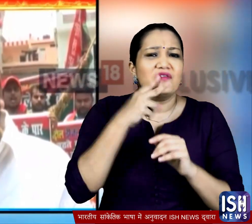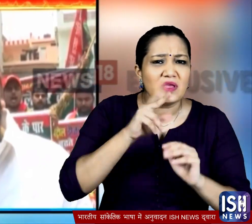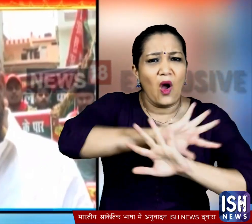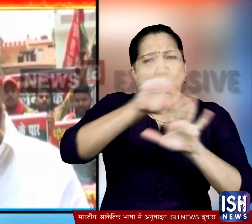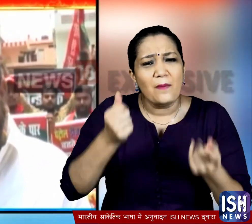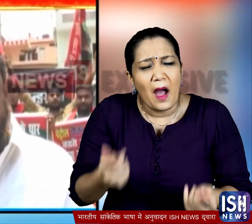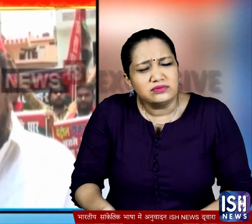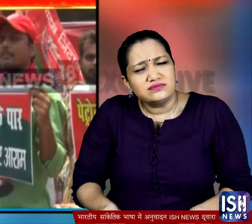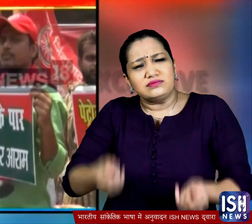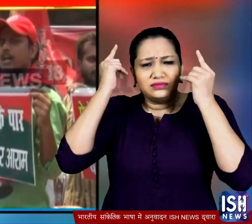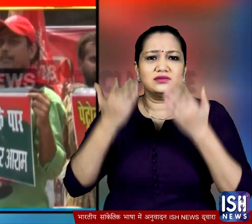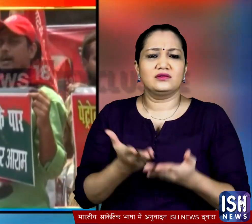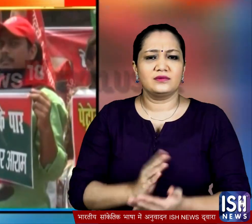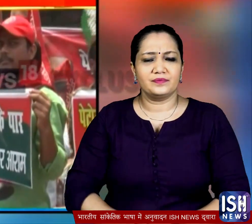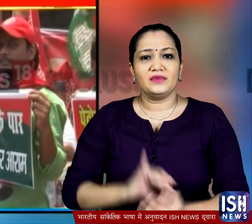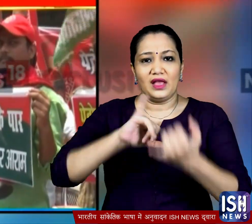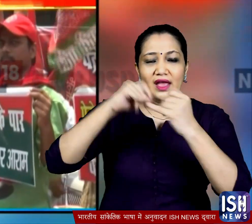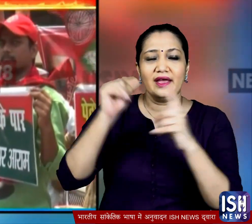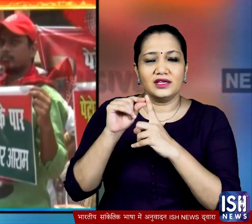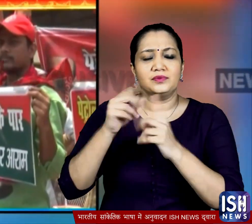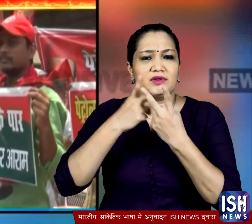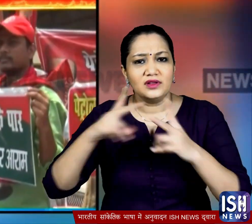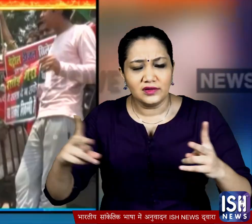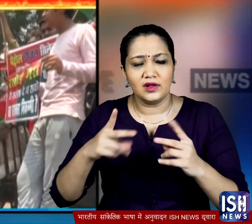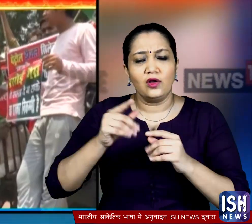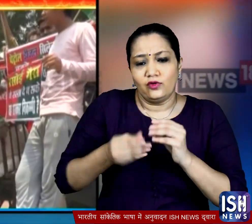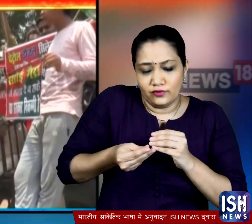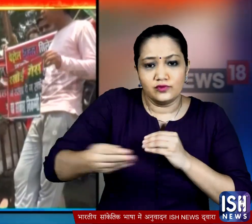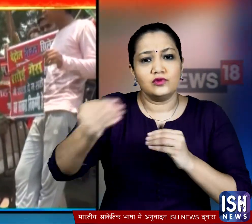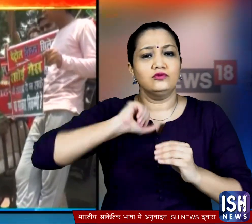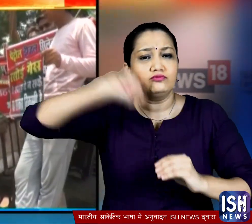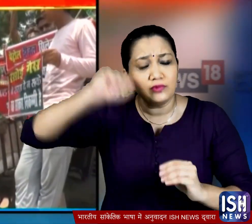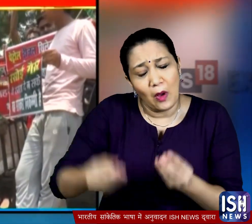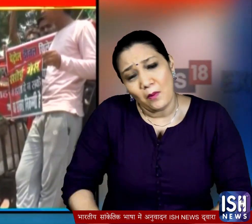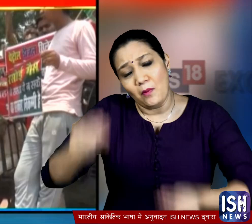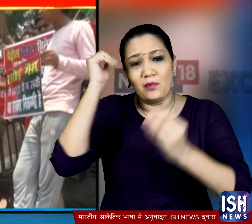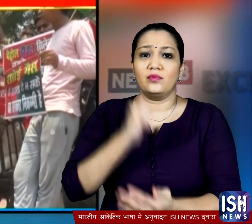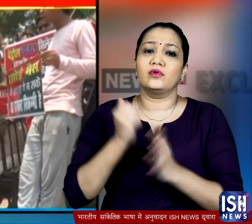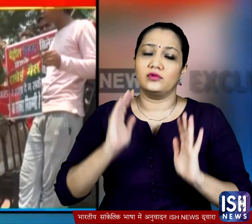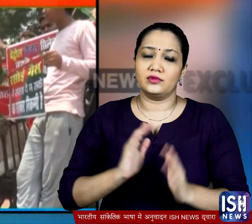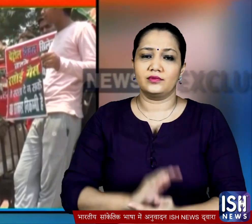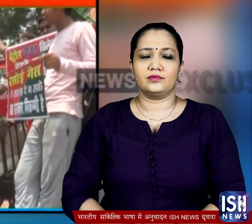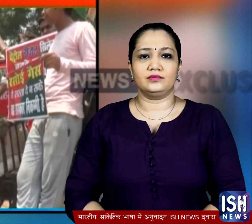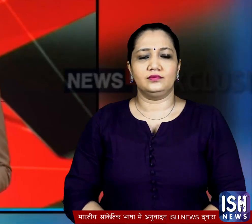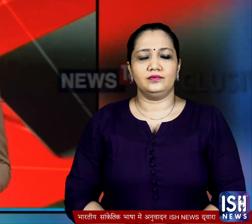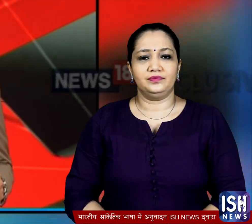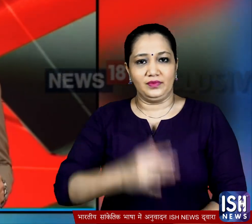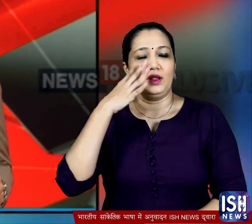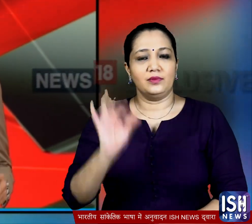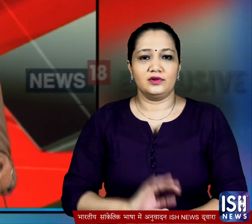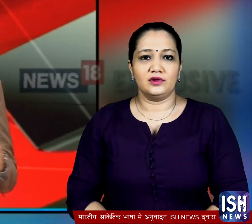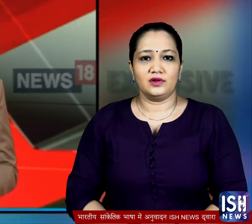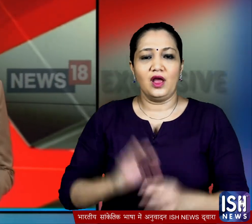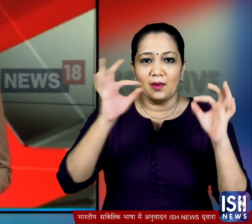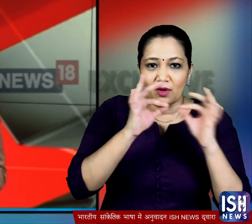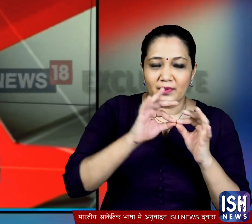हर चीज के दाम बढ़े हुए हैं। खबर है कि समाजवादी पार्टी इस मुद्दे पर आने वाले दिनों में प्रदर्शन और तेज करने की तैयारी में है। सौभाग्य की